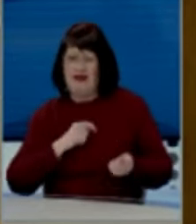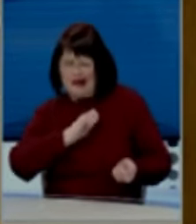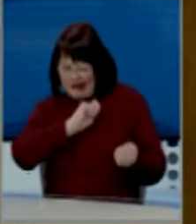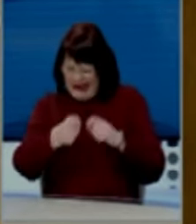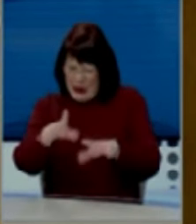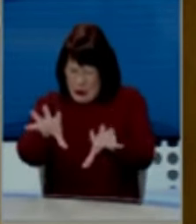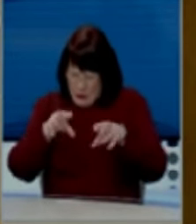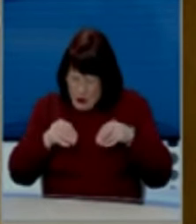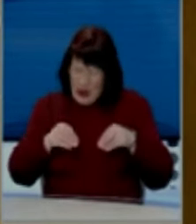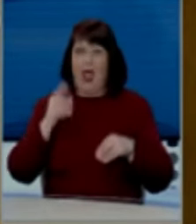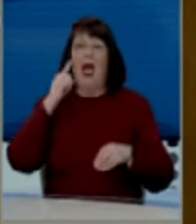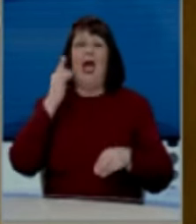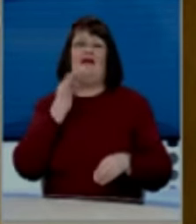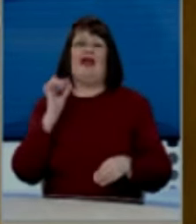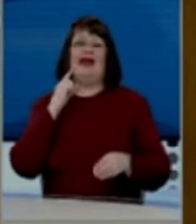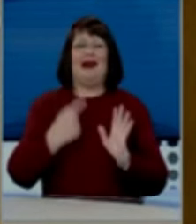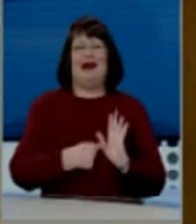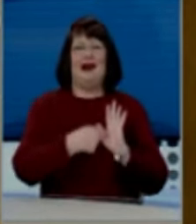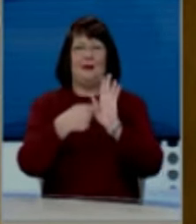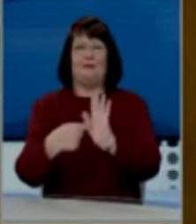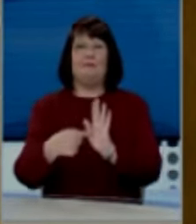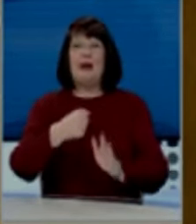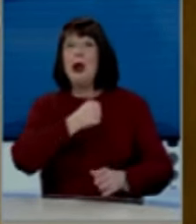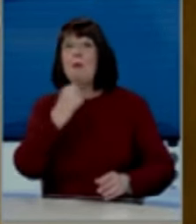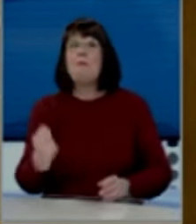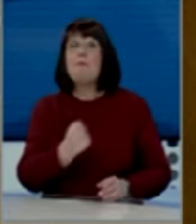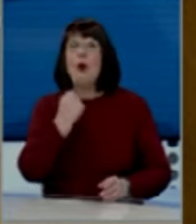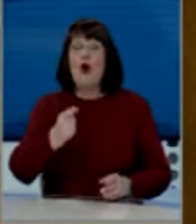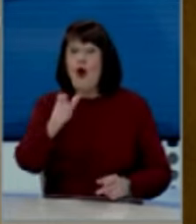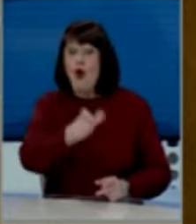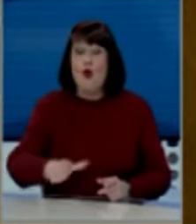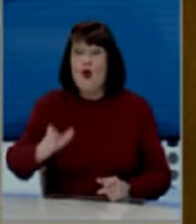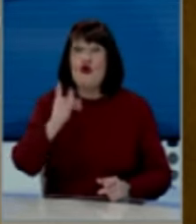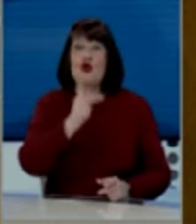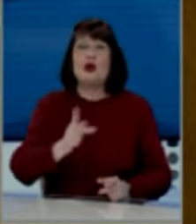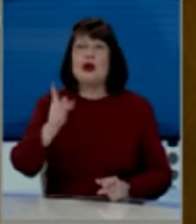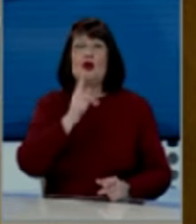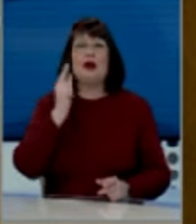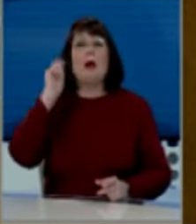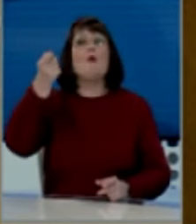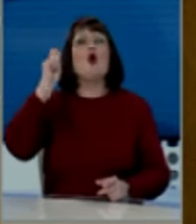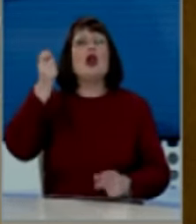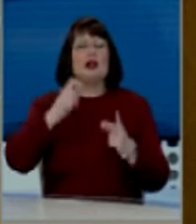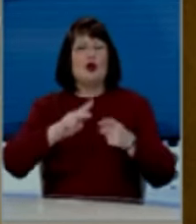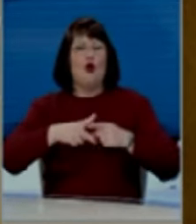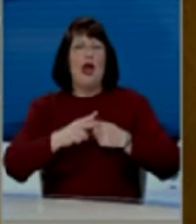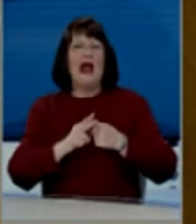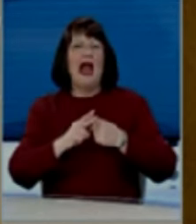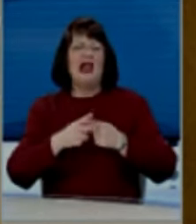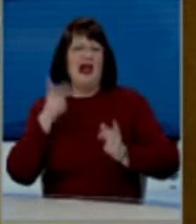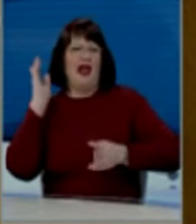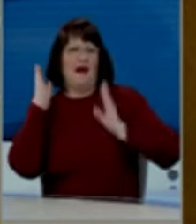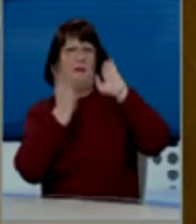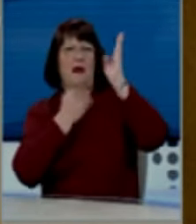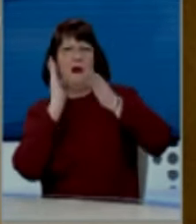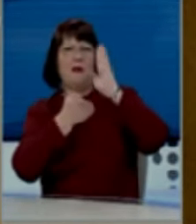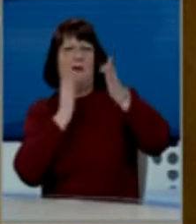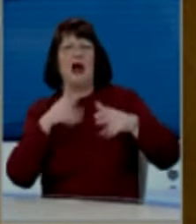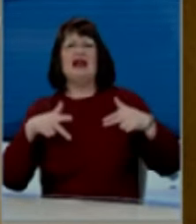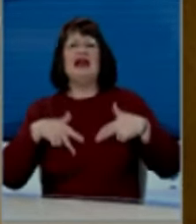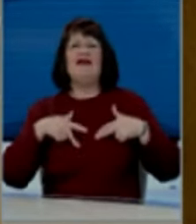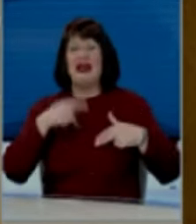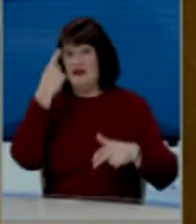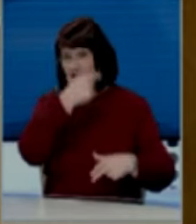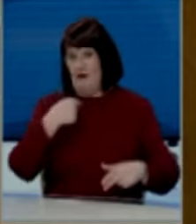μετατρέψουν την Οδύνη, τον πόνο μιας κοινωνίας, σε πολιτικό εργαλείο για να χτυπήσουν την κυβέρνηση, εμένα και